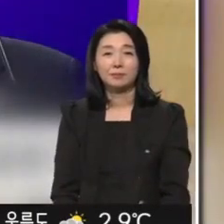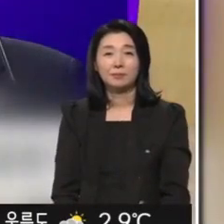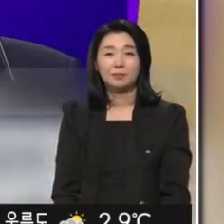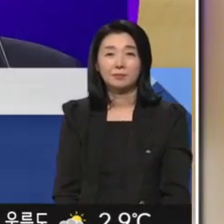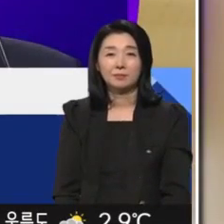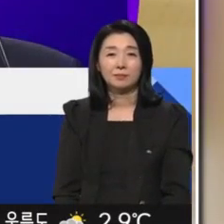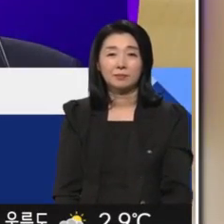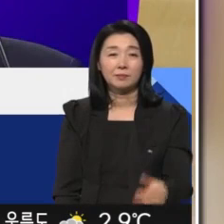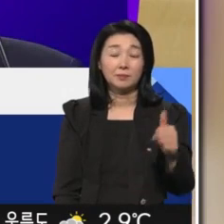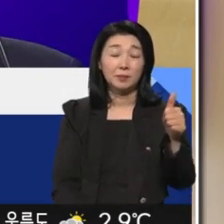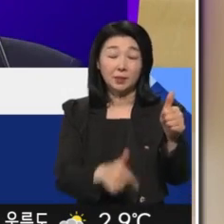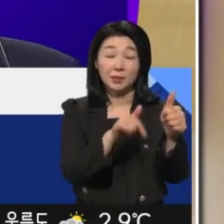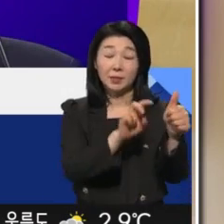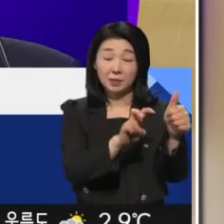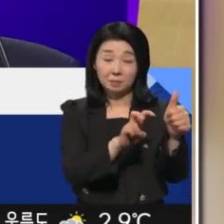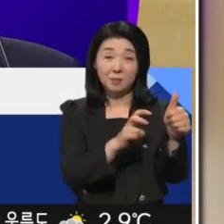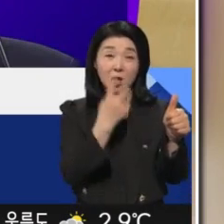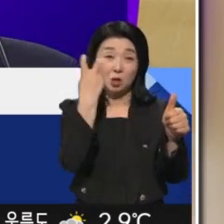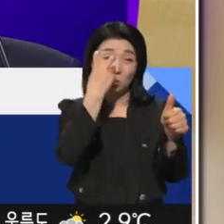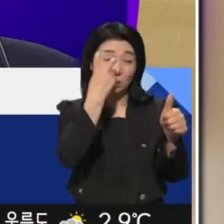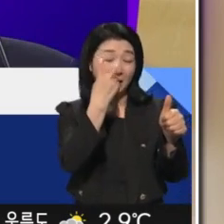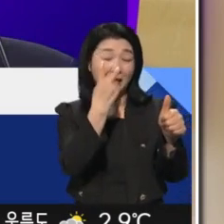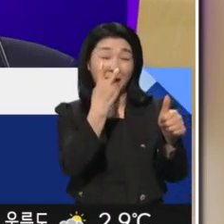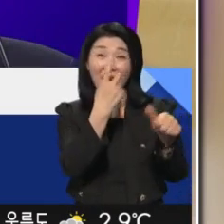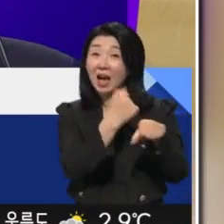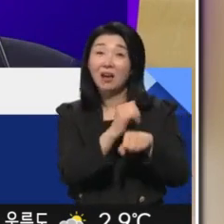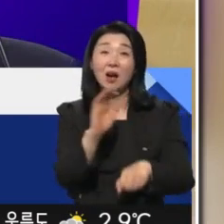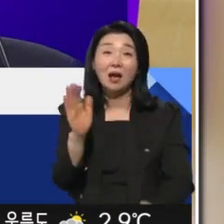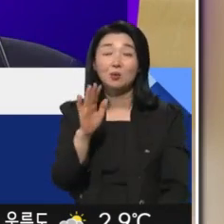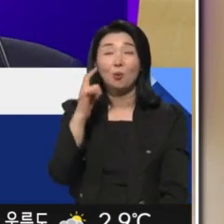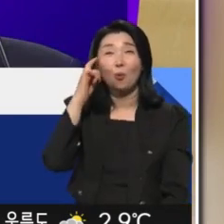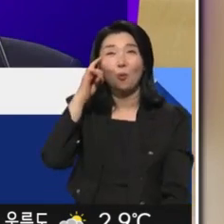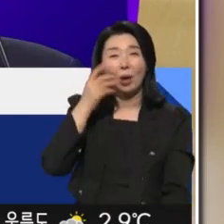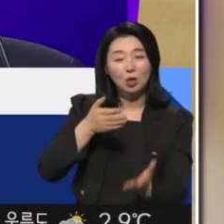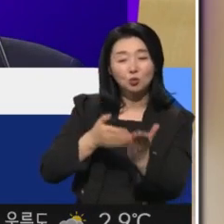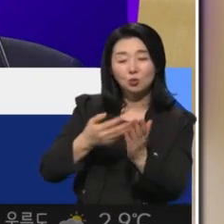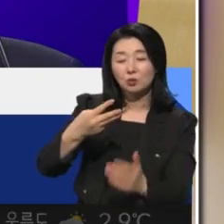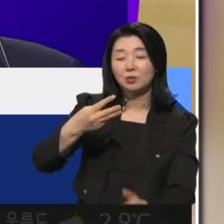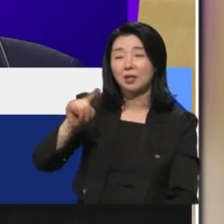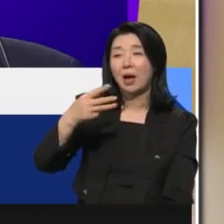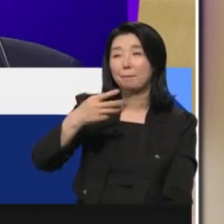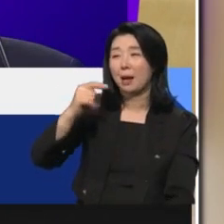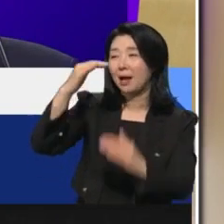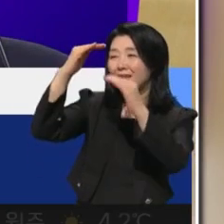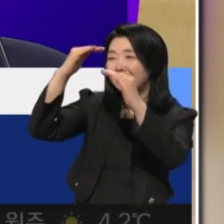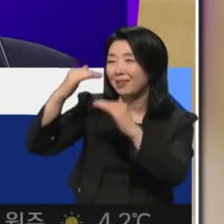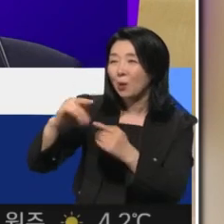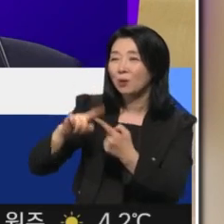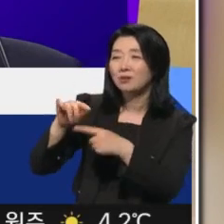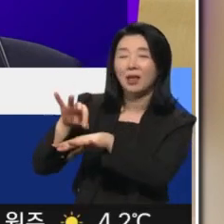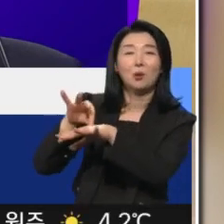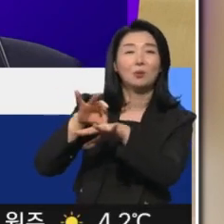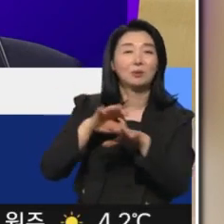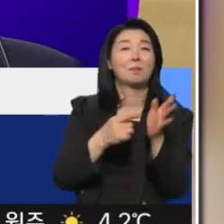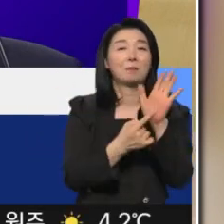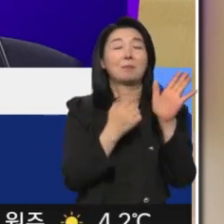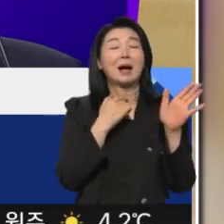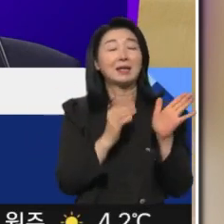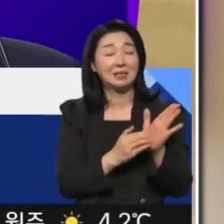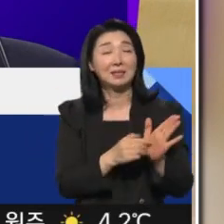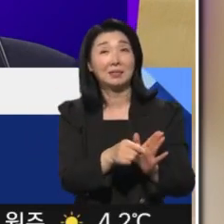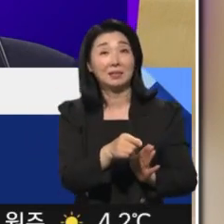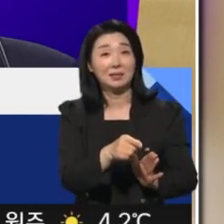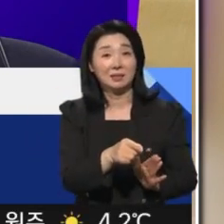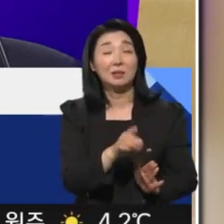김의겸 의원이 뭐 조사하거나 한 것보다는 뉴스타파에서 보도한 내용을 또 얘기했던 거더라고요. 그렇죠. 뉴스타파에서